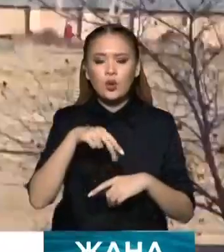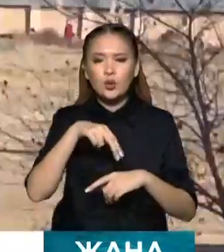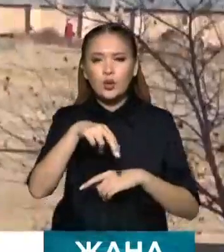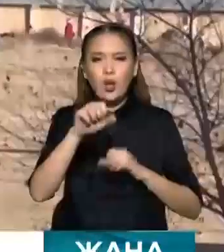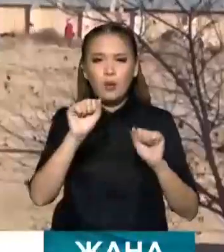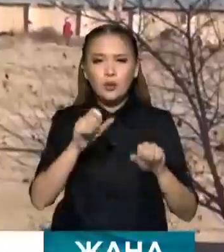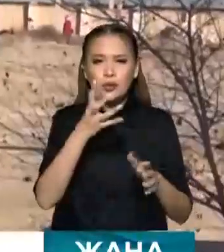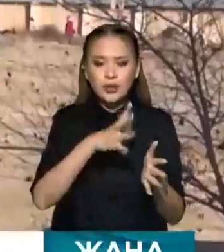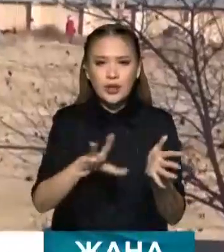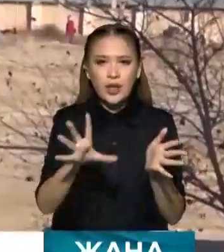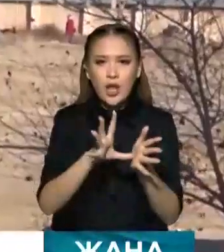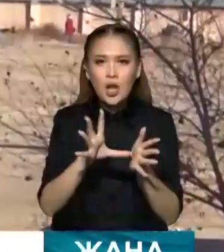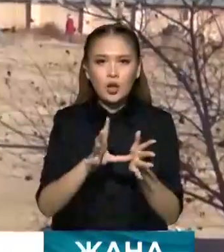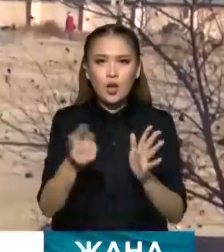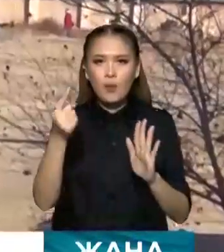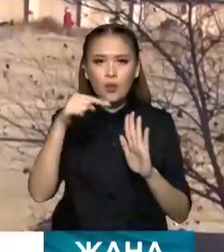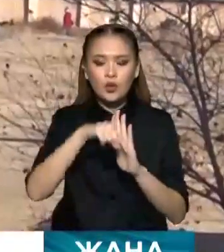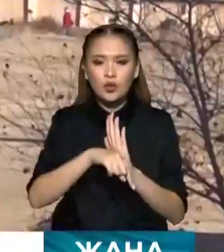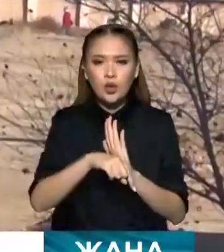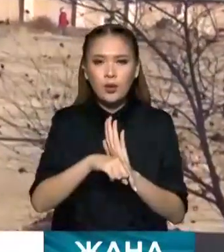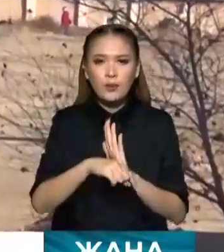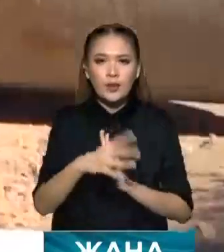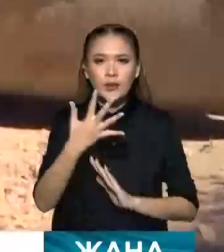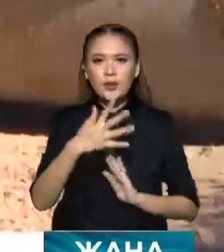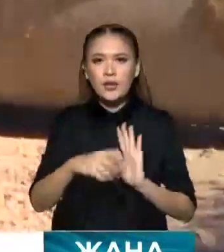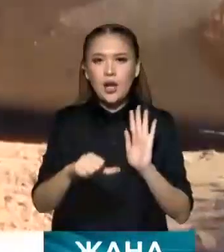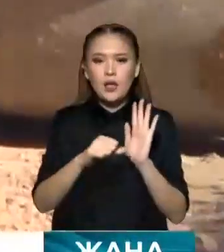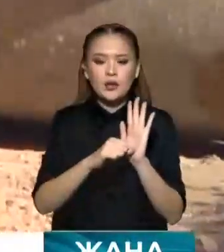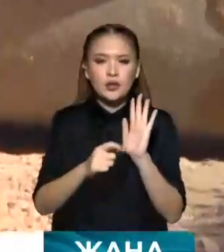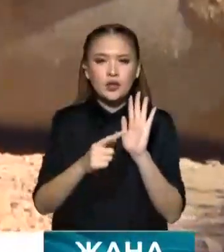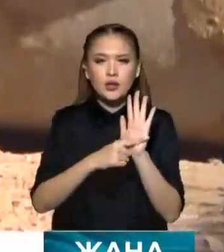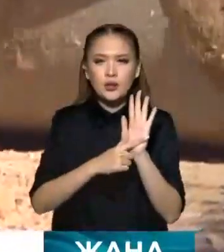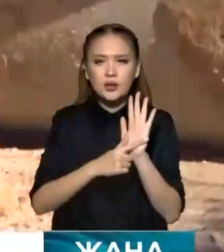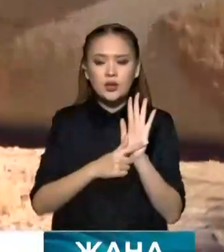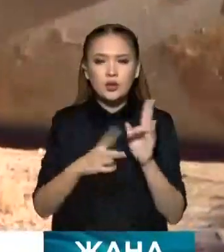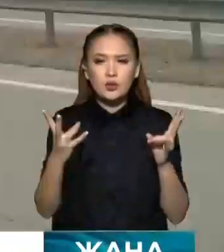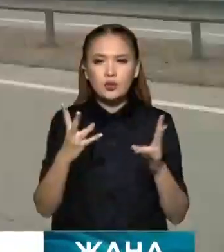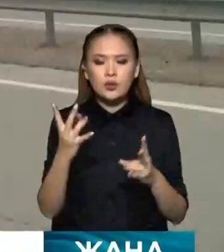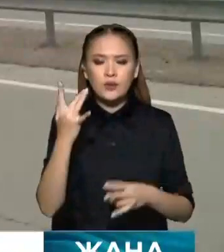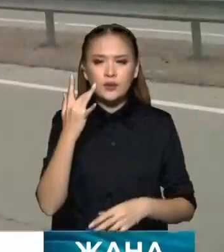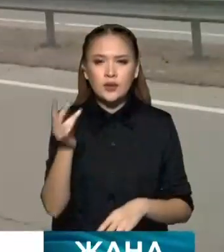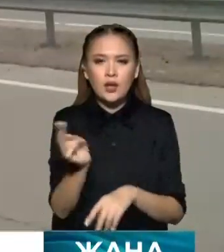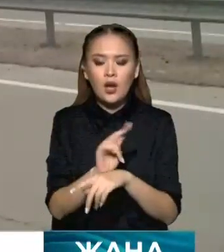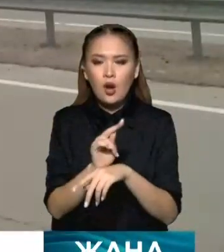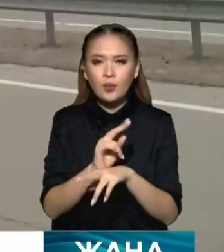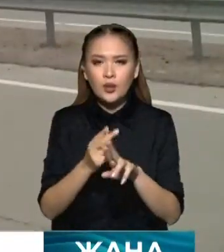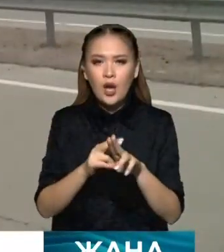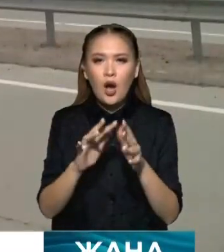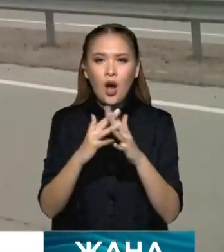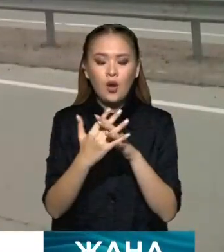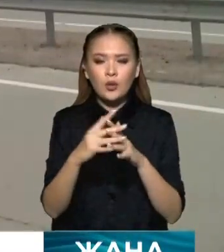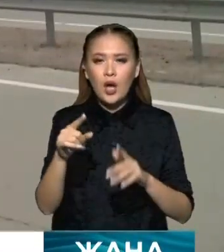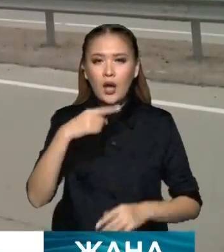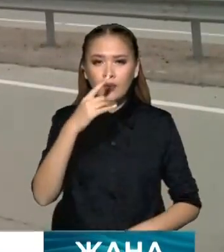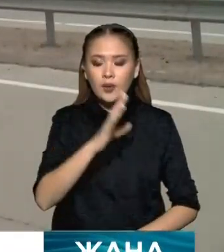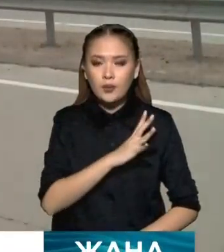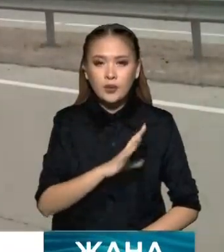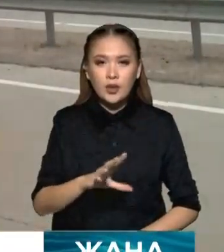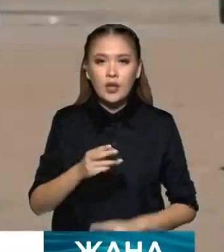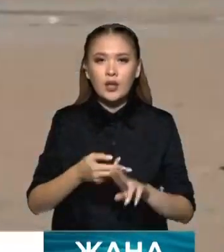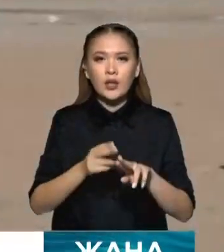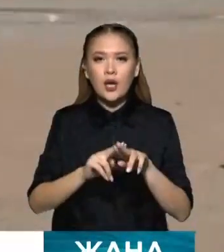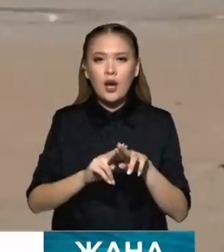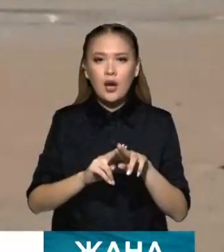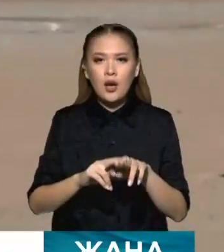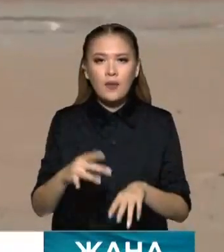А технология бойынша оны ол 5-тен 6-дан 7-ден жасайтында стандарт талаптарына сәйкес. Ауыл аймақта айтпағанда республикалық жолдарда да жағдай